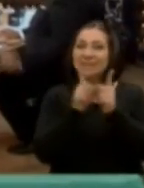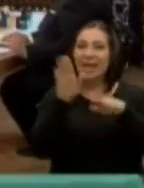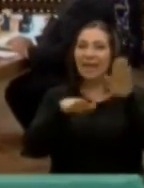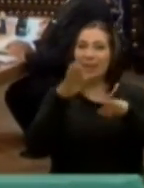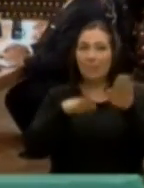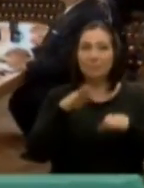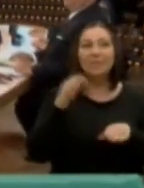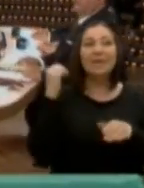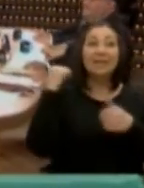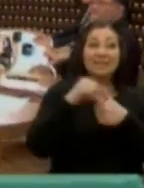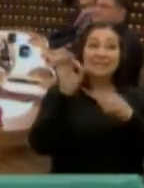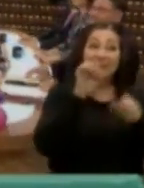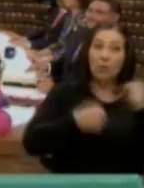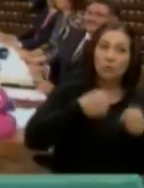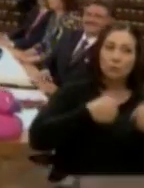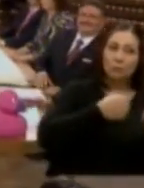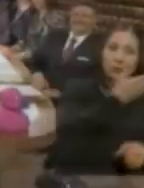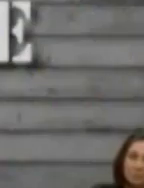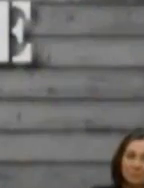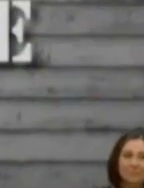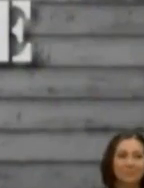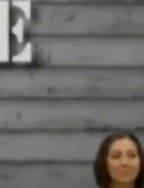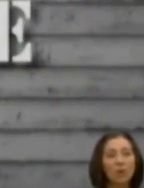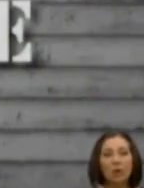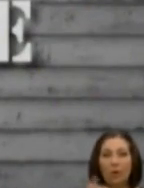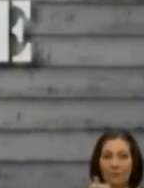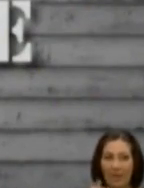hemen sineye doğru koşturuyoruz. Buyursunlar.